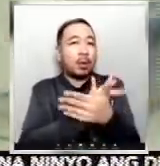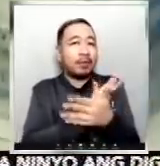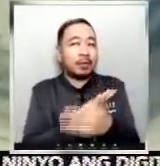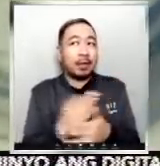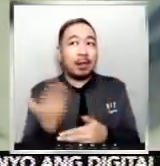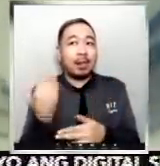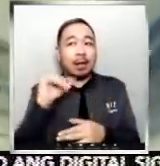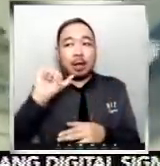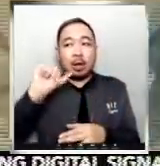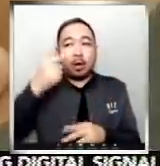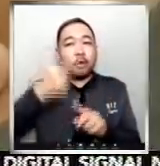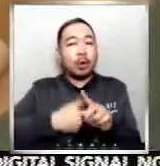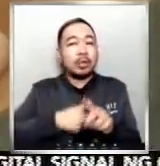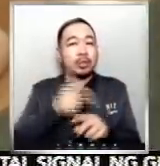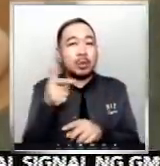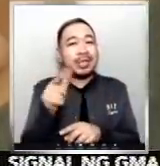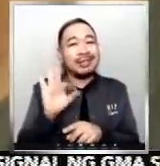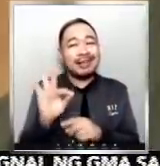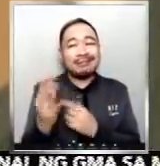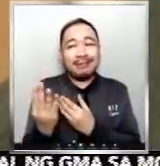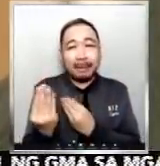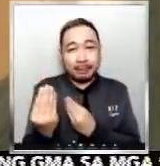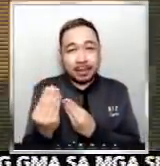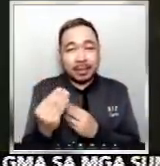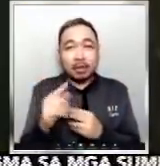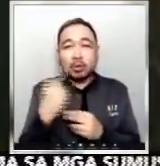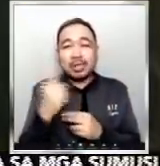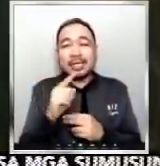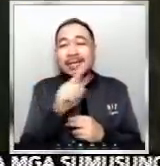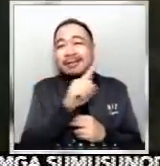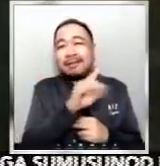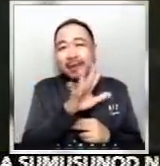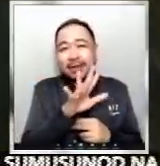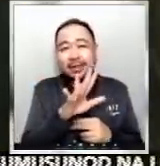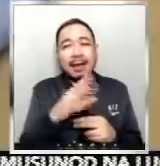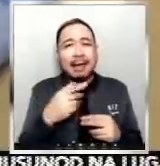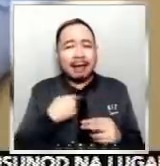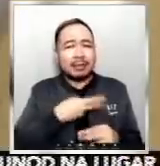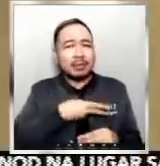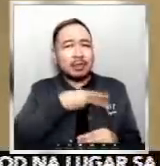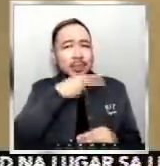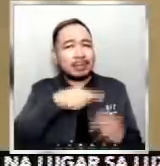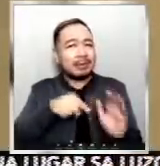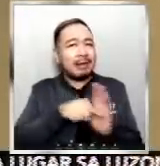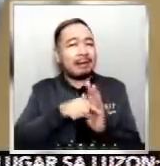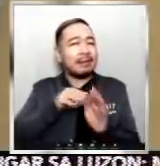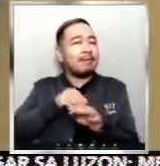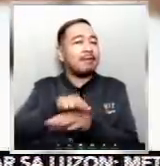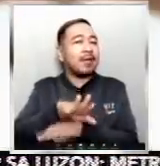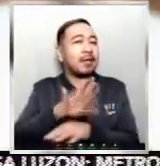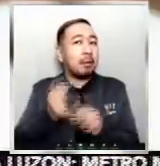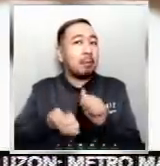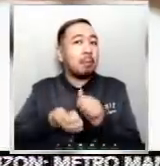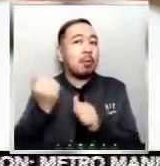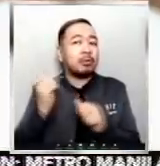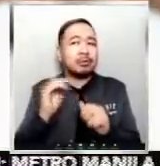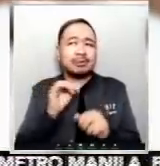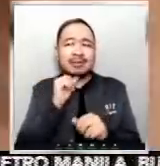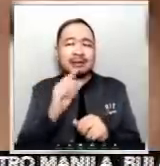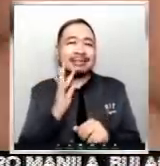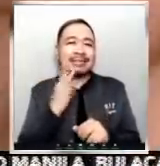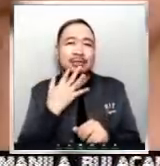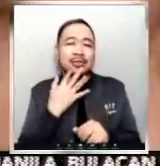lamang sa bawat 10,000 vaccine dose na itinurok ang nagulat ng suspected adverse reaction. Karamihan ay non-serious. 6 sa